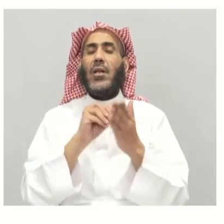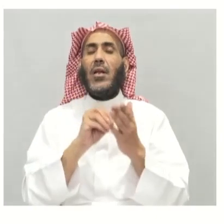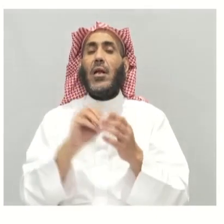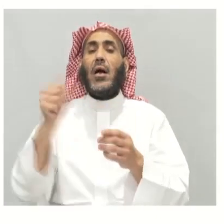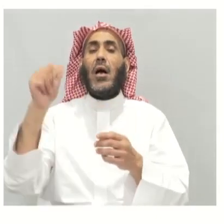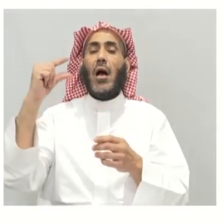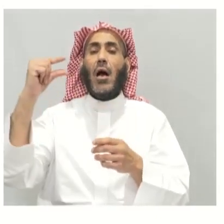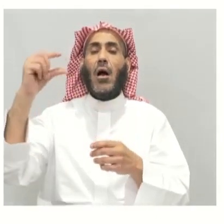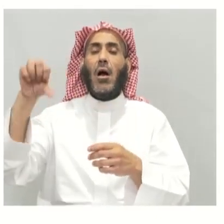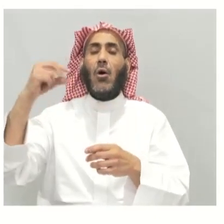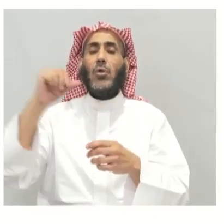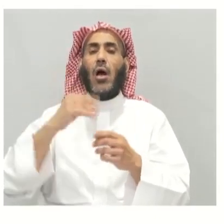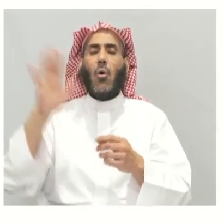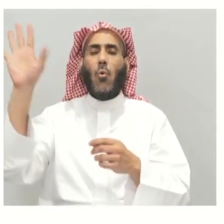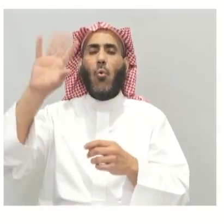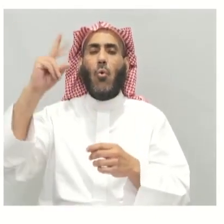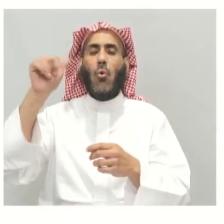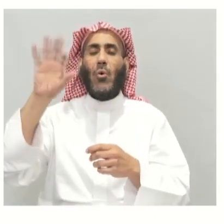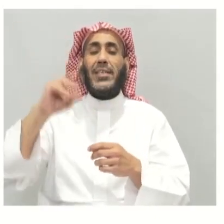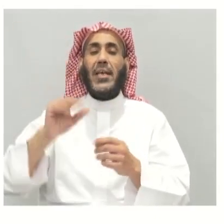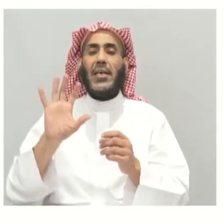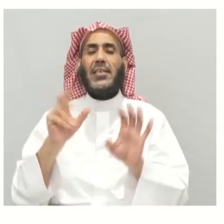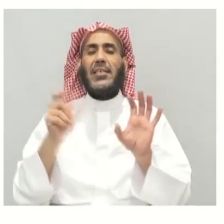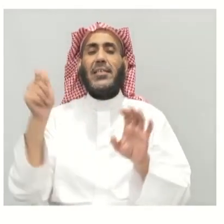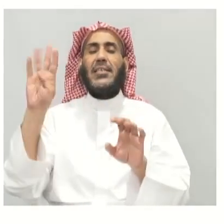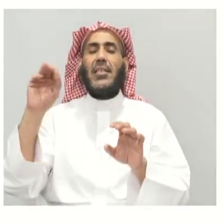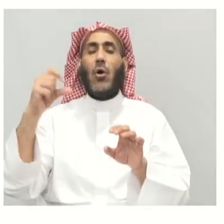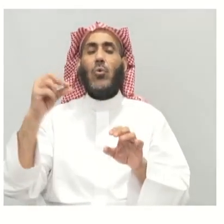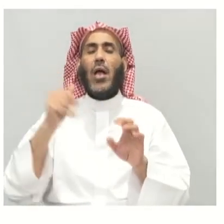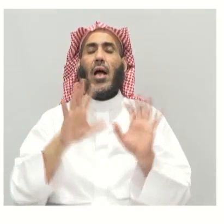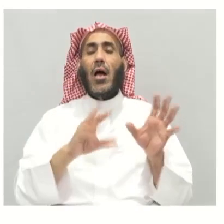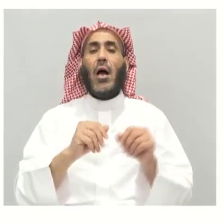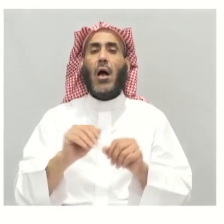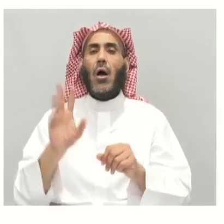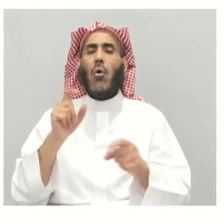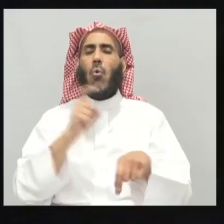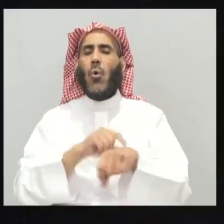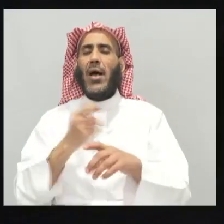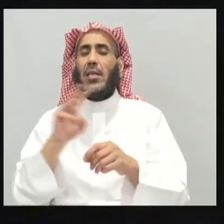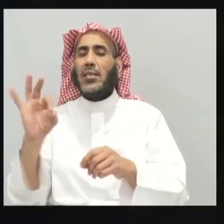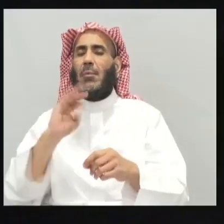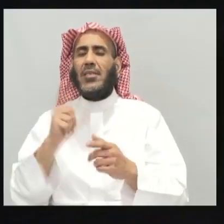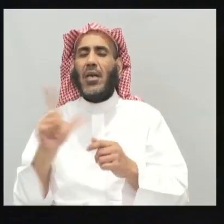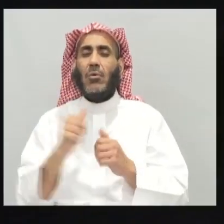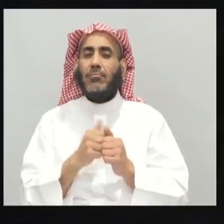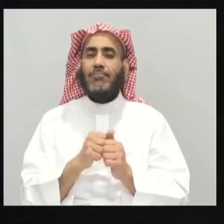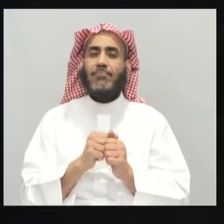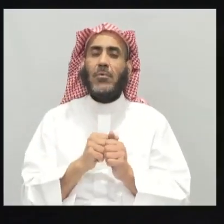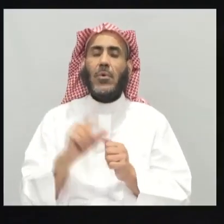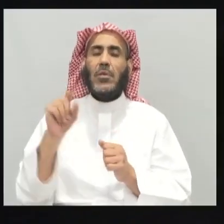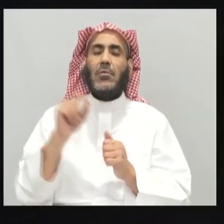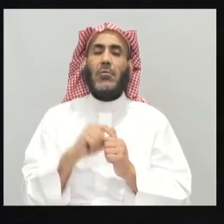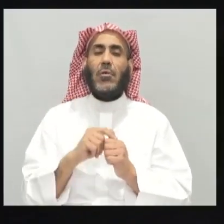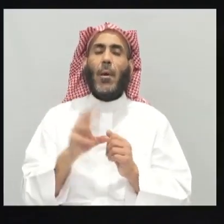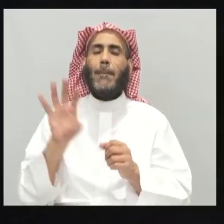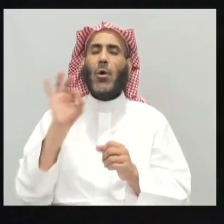أودع، ودع، استودع، واعد. نختار الإجابة الصحيحة هنا، أحسنتم،